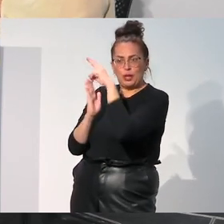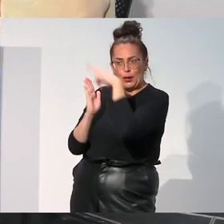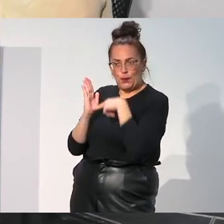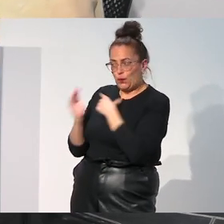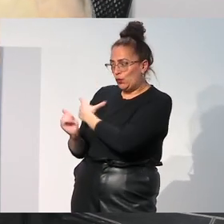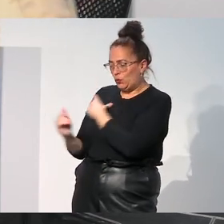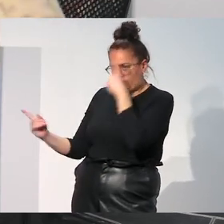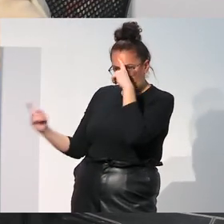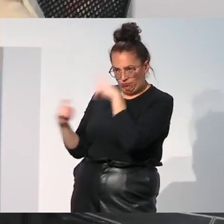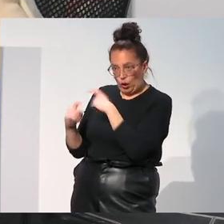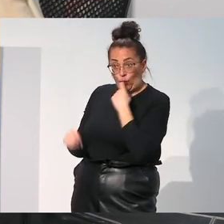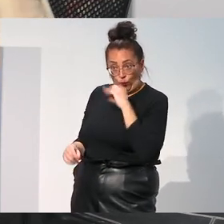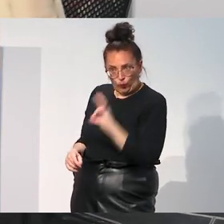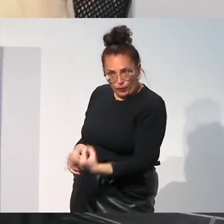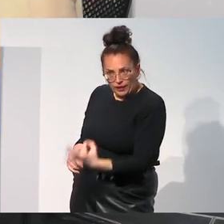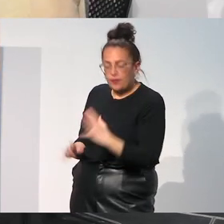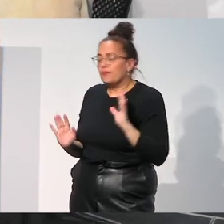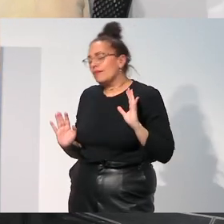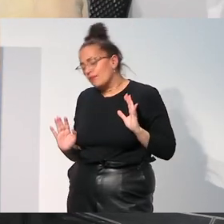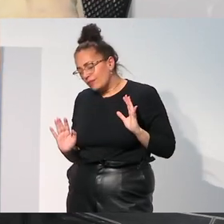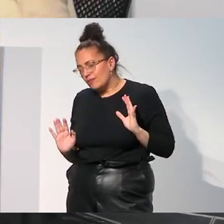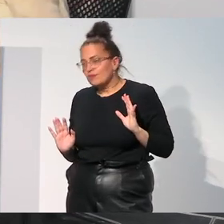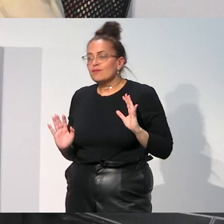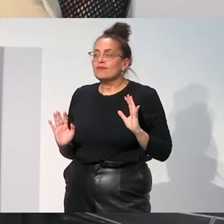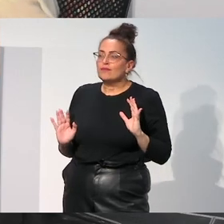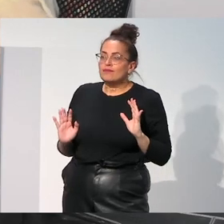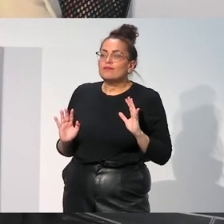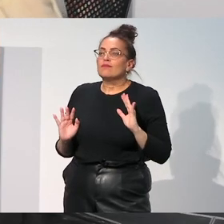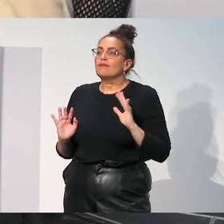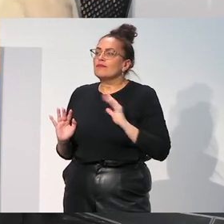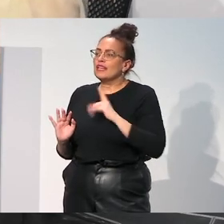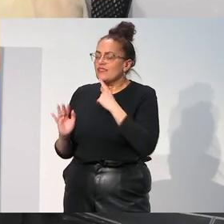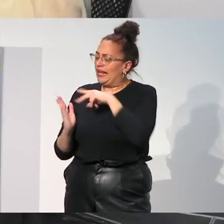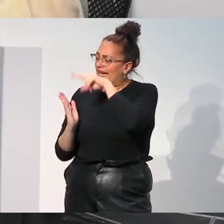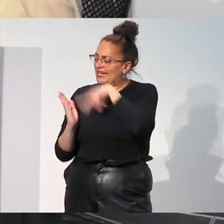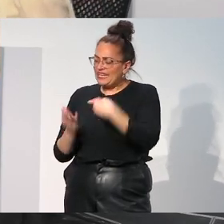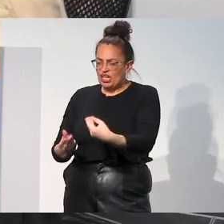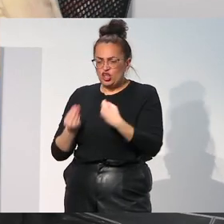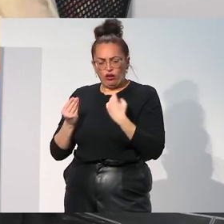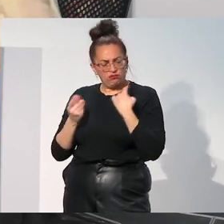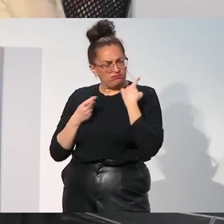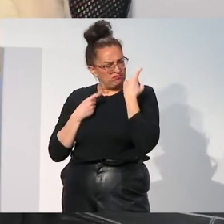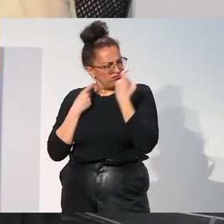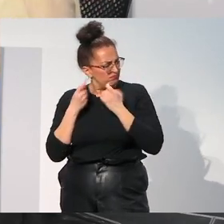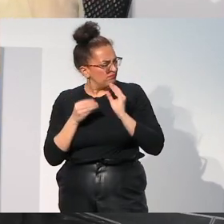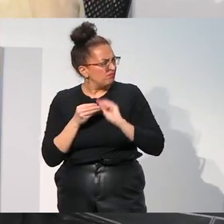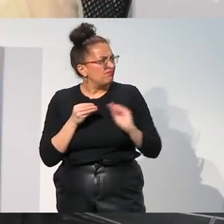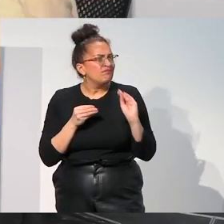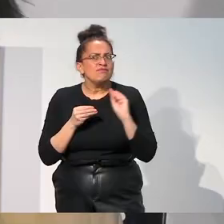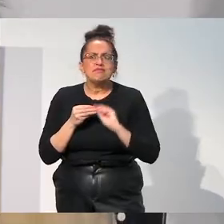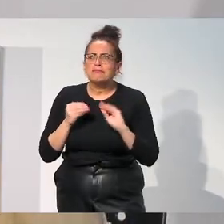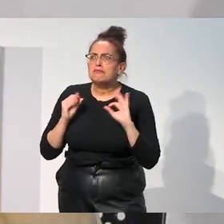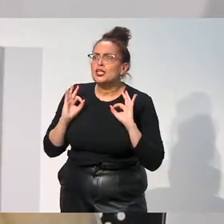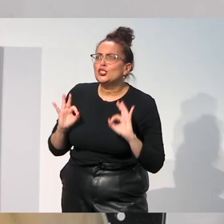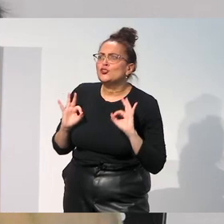tous les deux. Et pas que pour, je voulais quand même le dire aussi, pas que pour les grandes questions que vous posez, mais aussi par cette